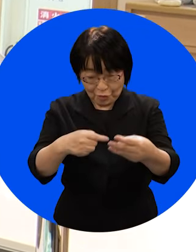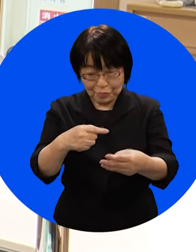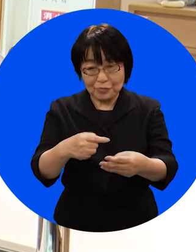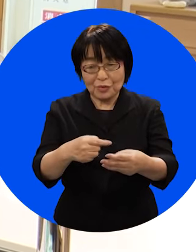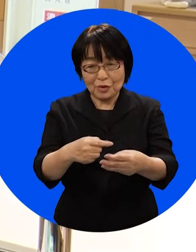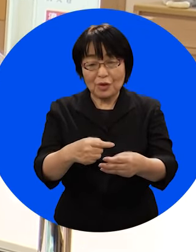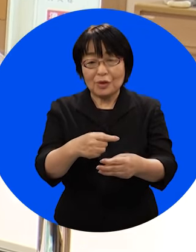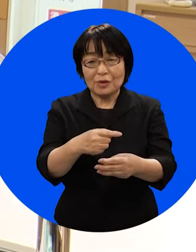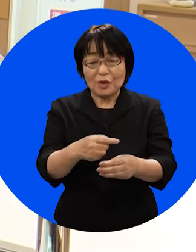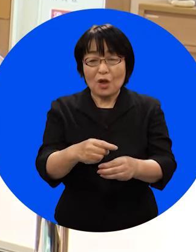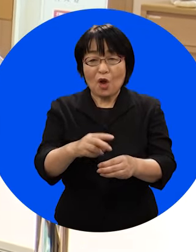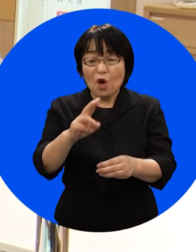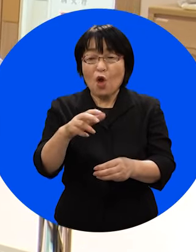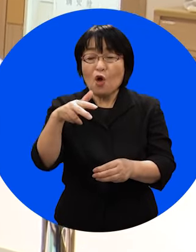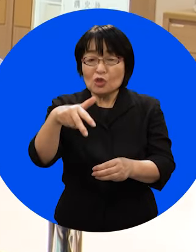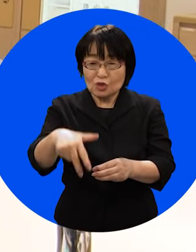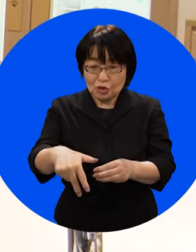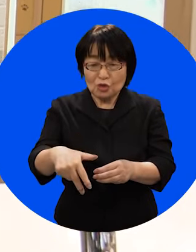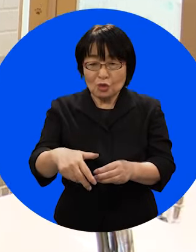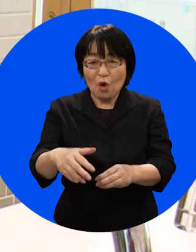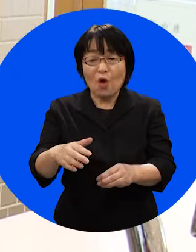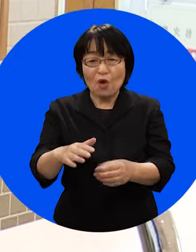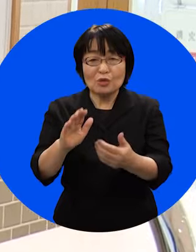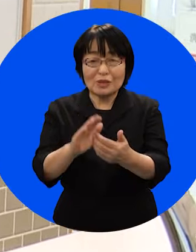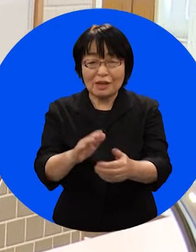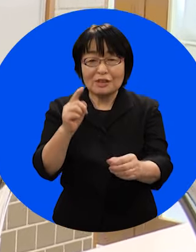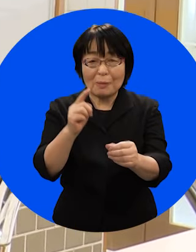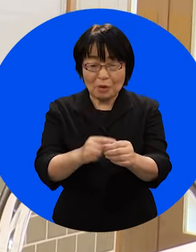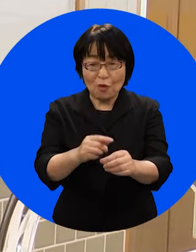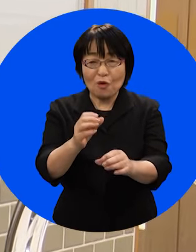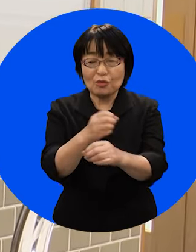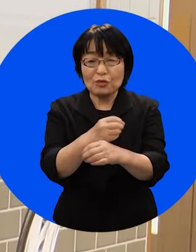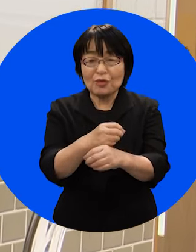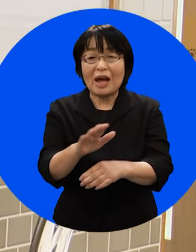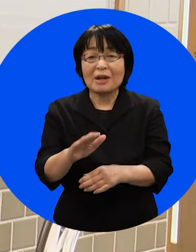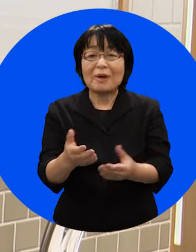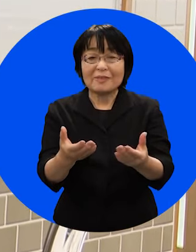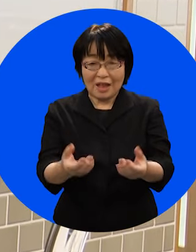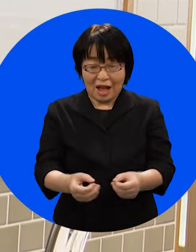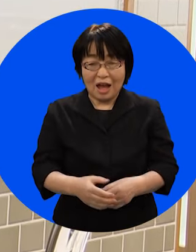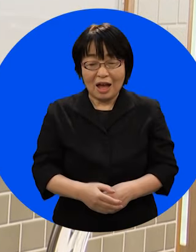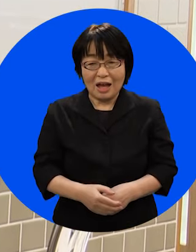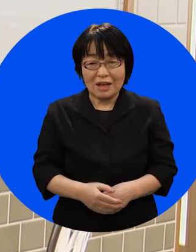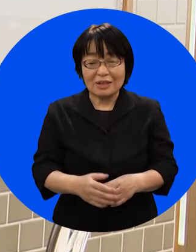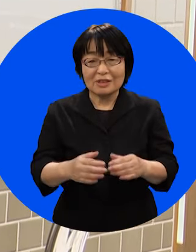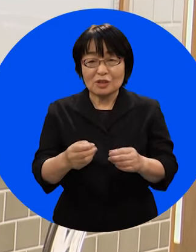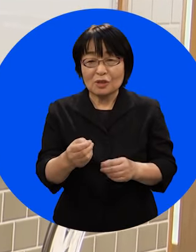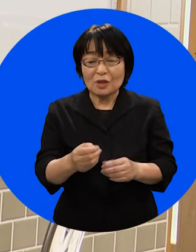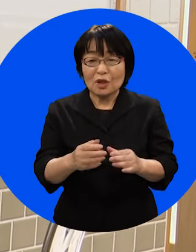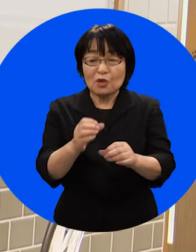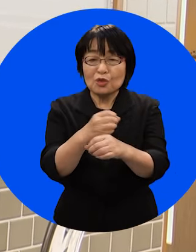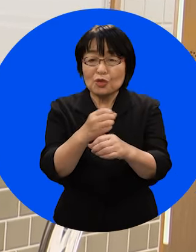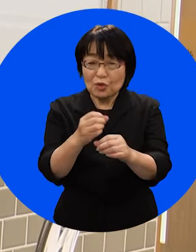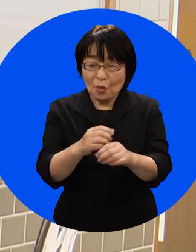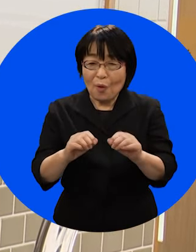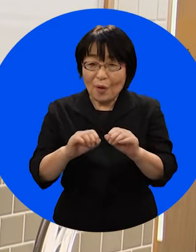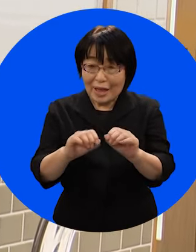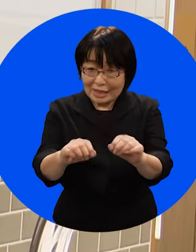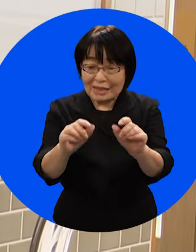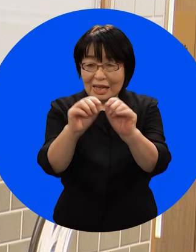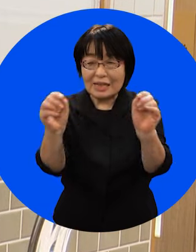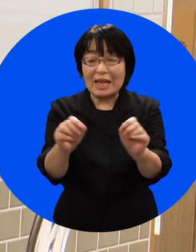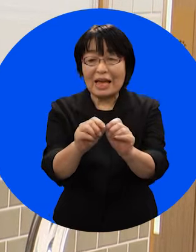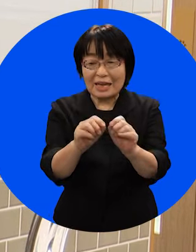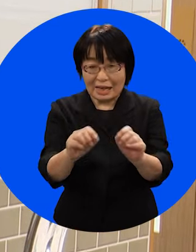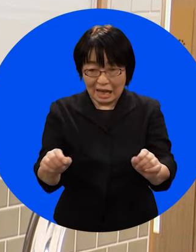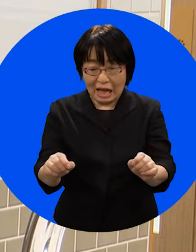ぐコツが盛り込まれていましたよね。それぞれのご家庭でちょっとした一工夫、一手間を施すことで食品